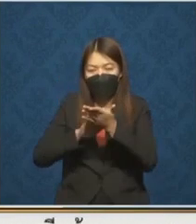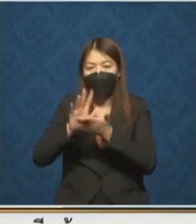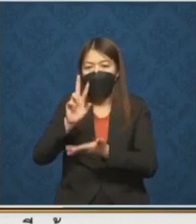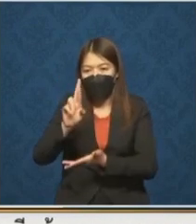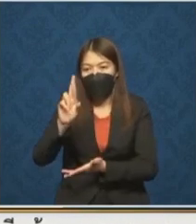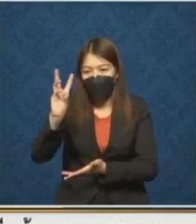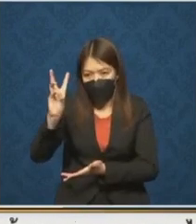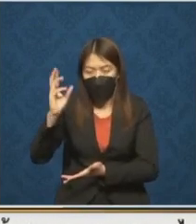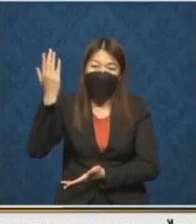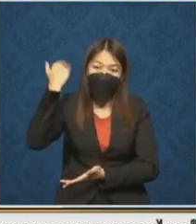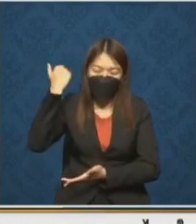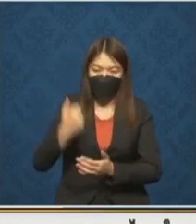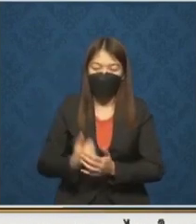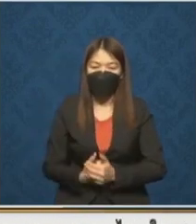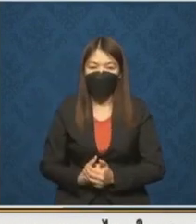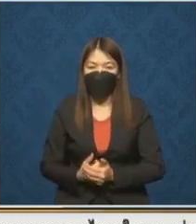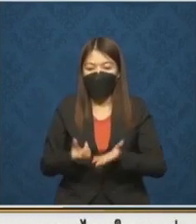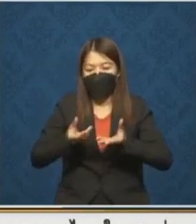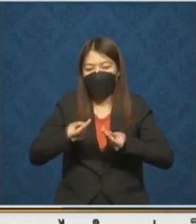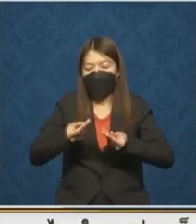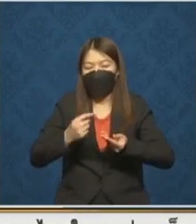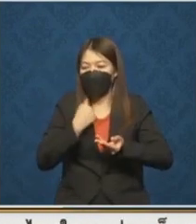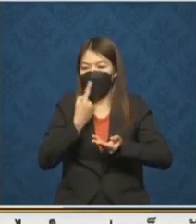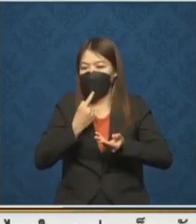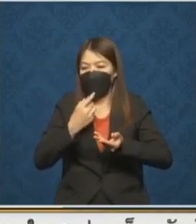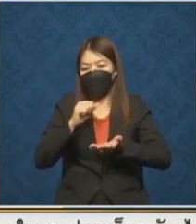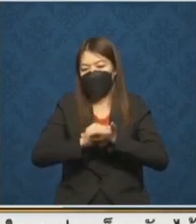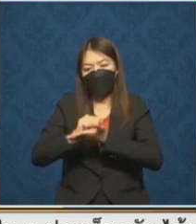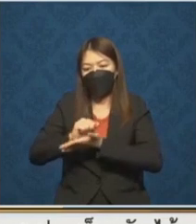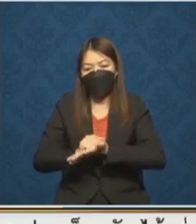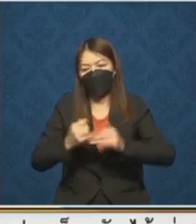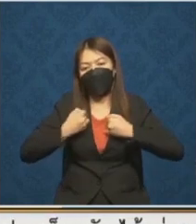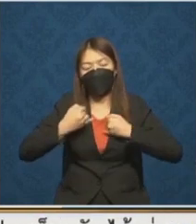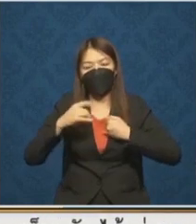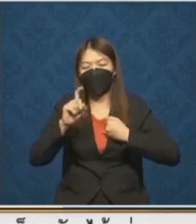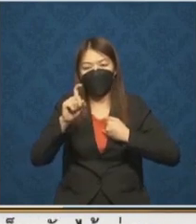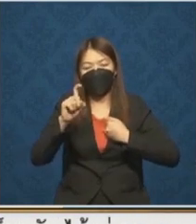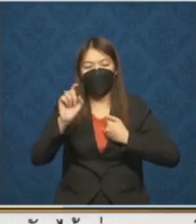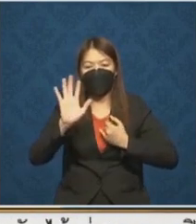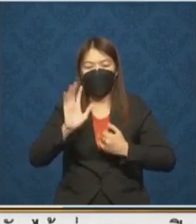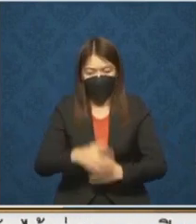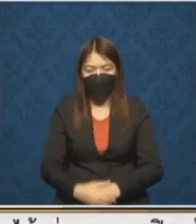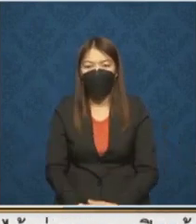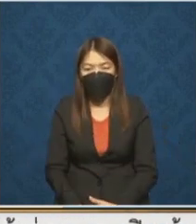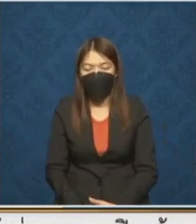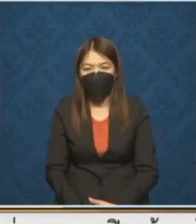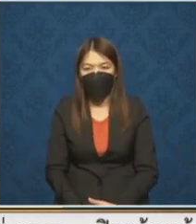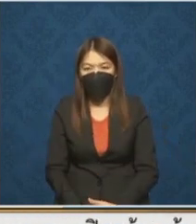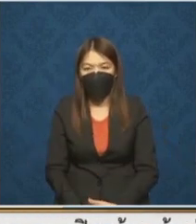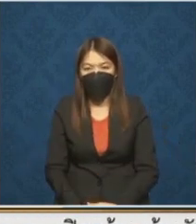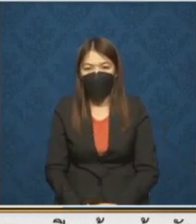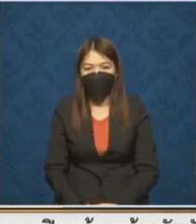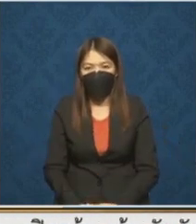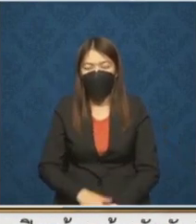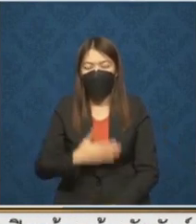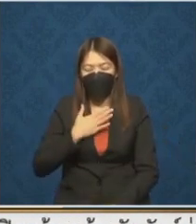ที่ไม่มีผู้หนึ่ผู้ใดเข้าไปอยู่ได้ท่านประทานศิรบผมค่